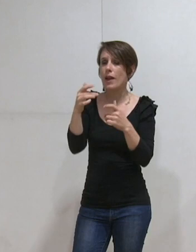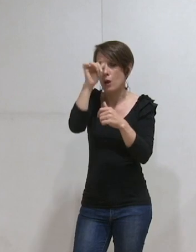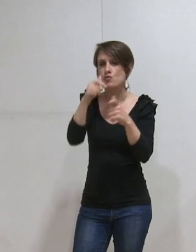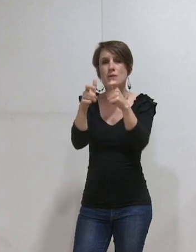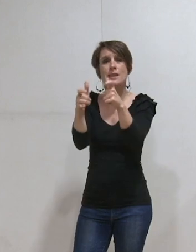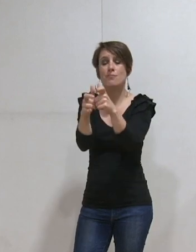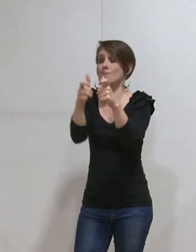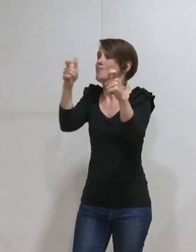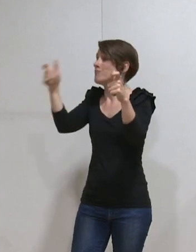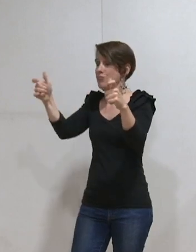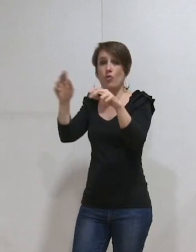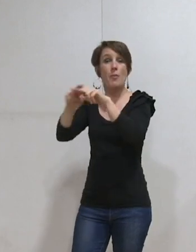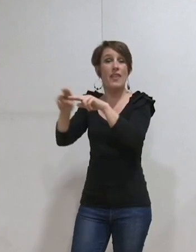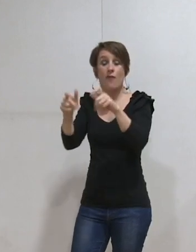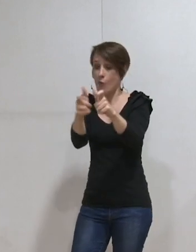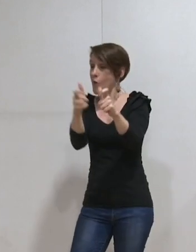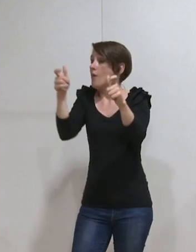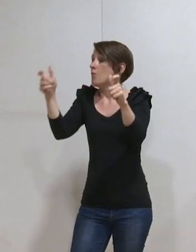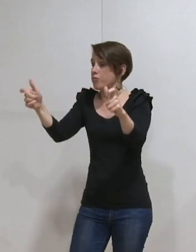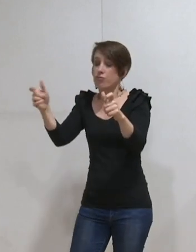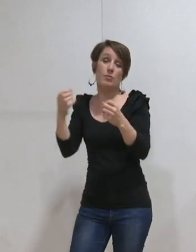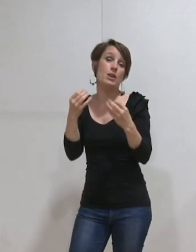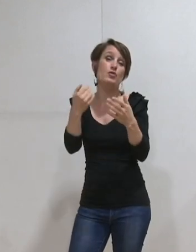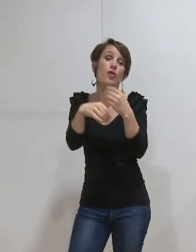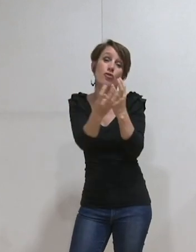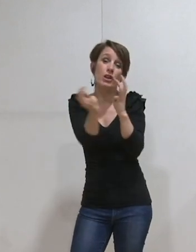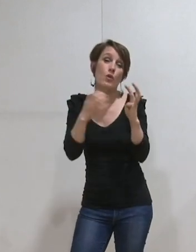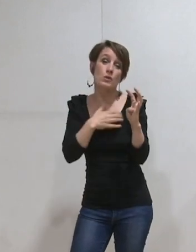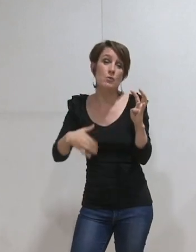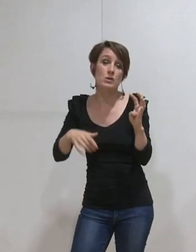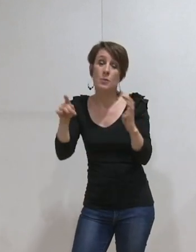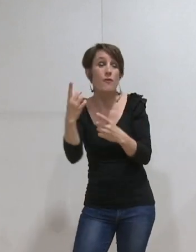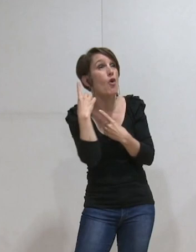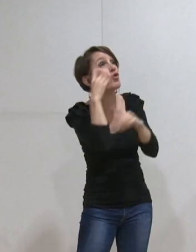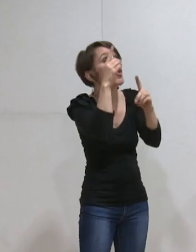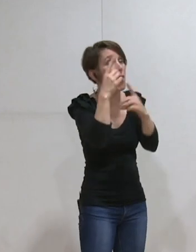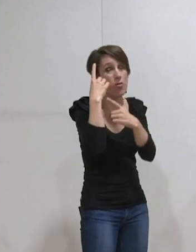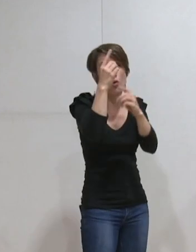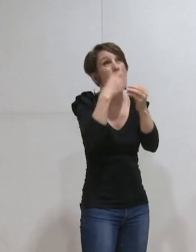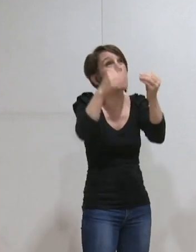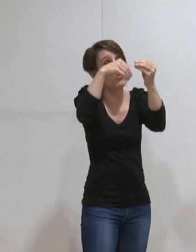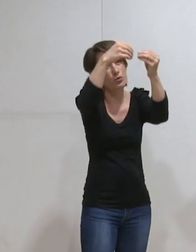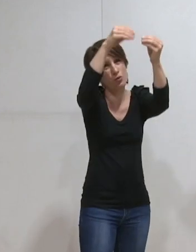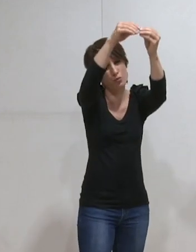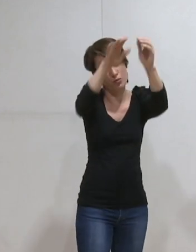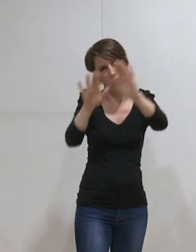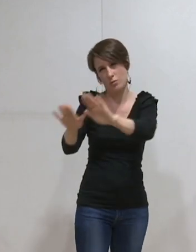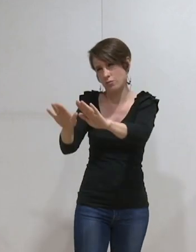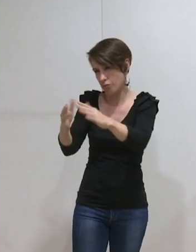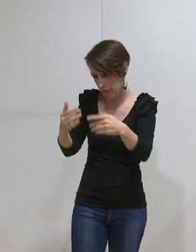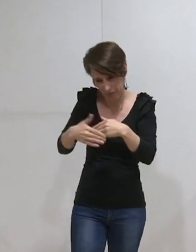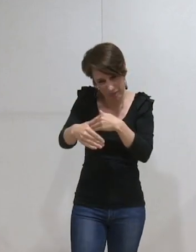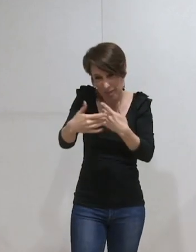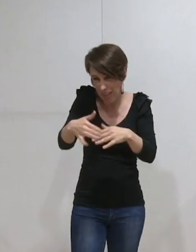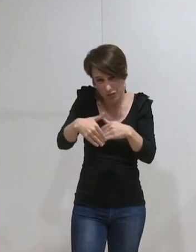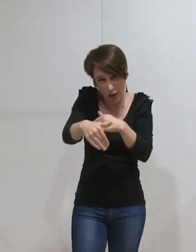conseil municipal Vous vous voulez toujours en faire un peu plus en demander plus on est déjà sur une une prochaine exposition qui est qui